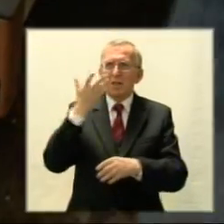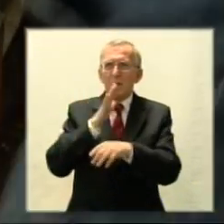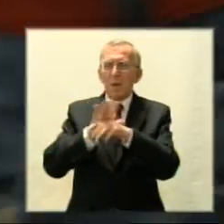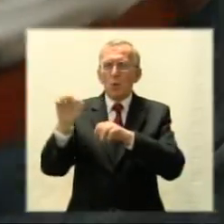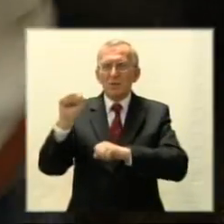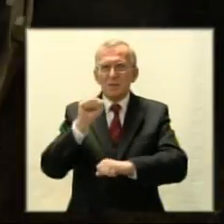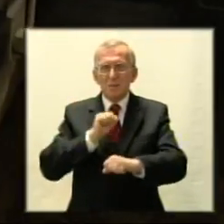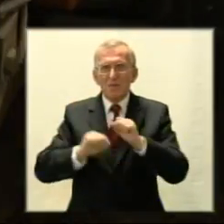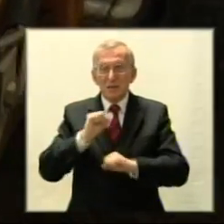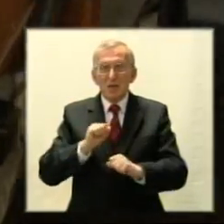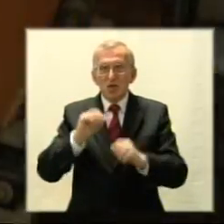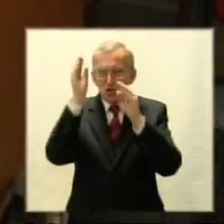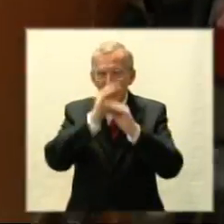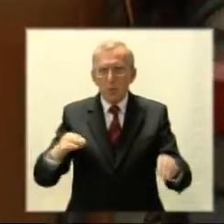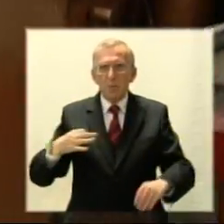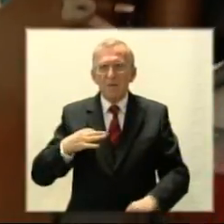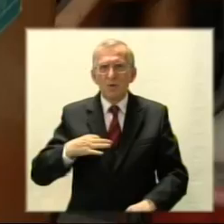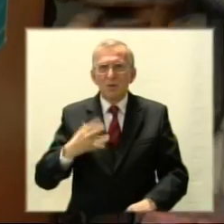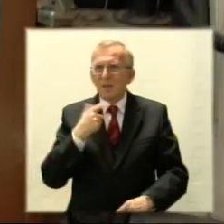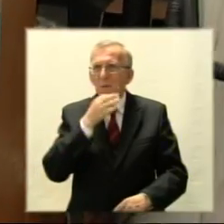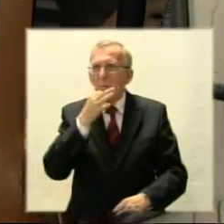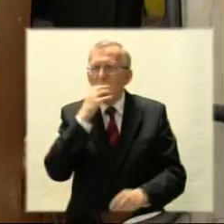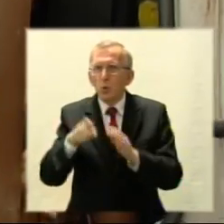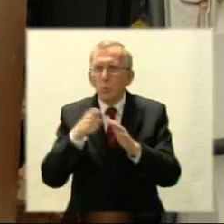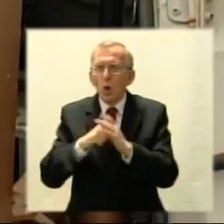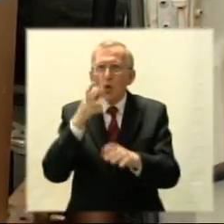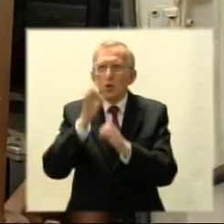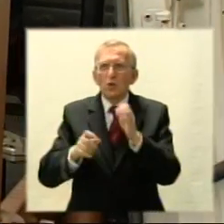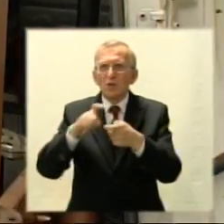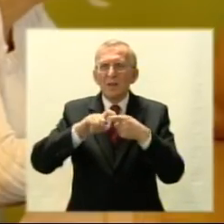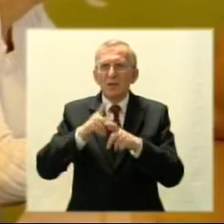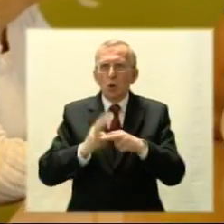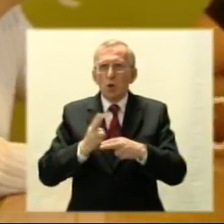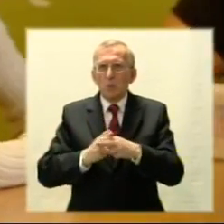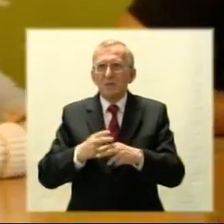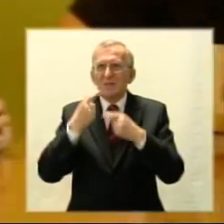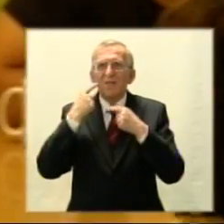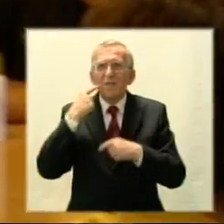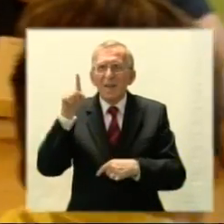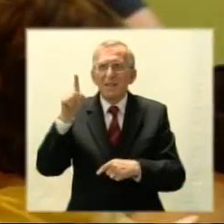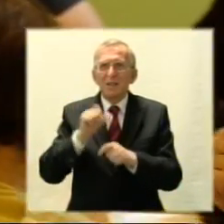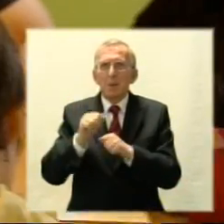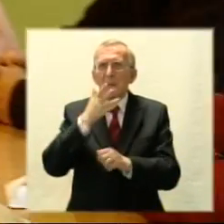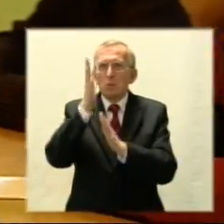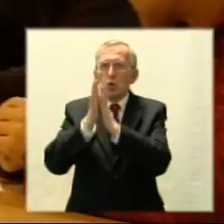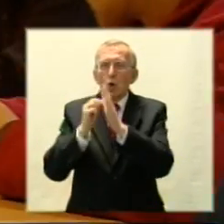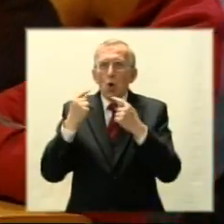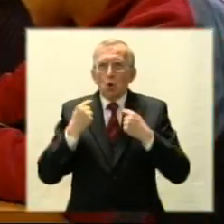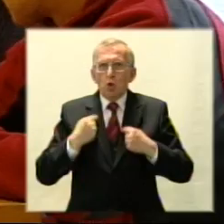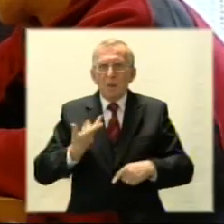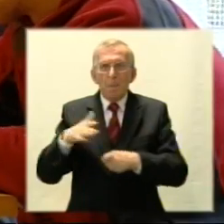niepełnosprawności Szanuj prywatność Nie wypytują z chorobą Zwracaj się bezpośrednio do osoby